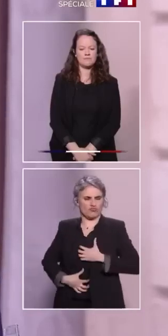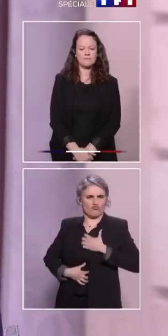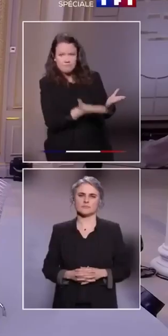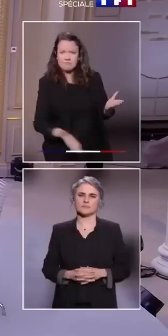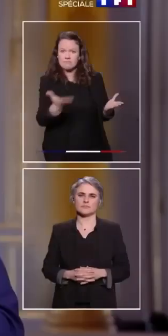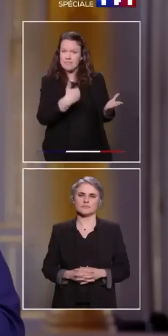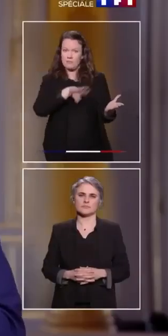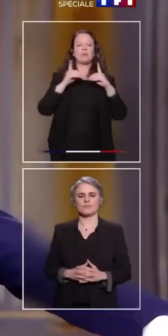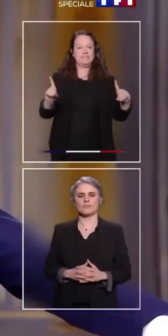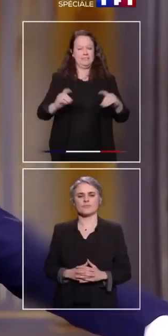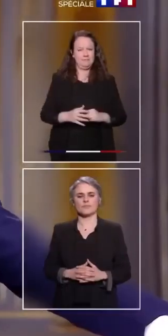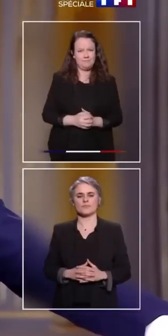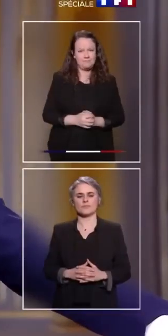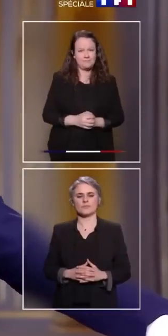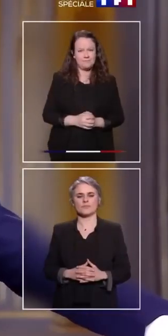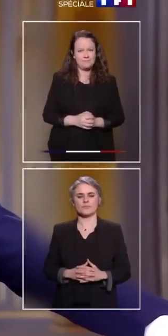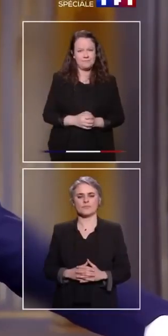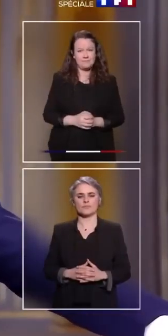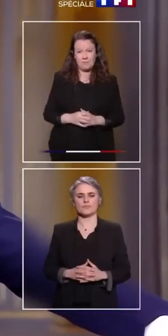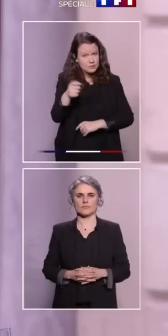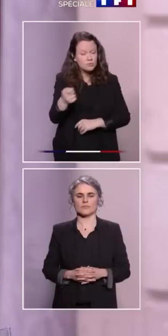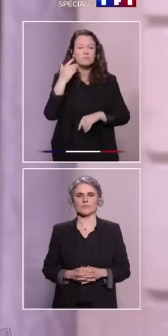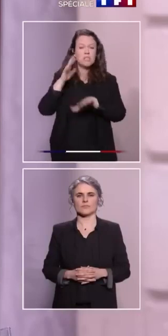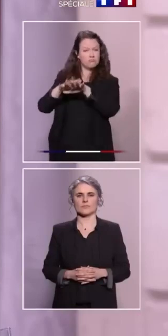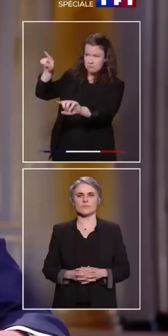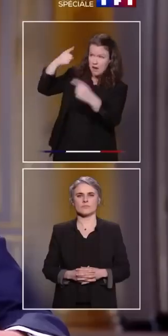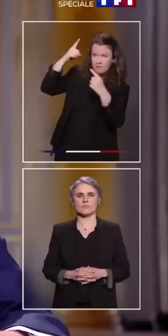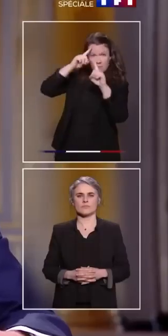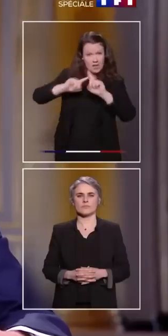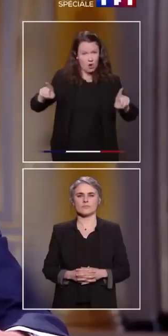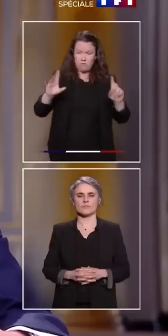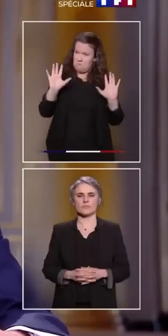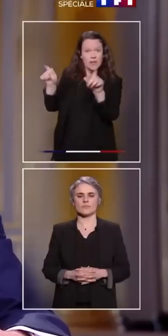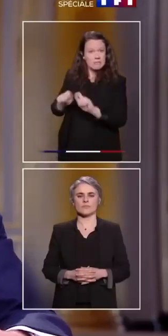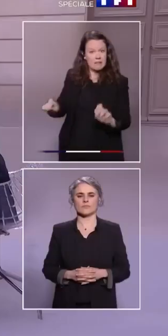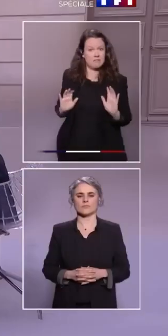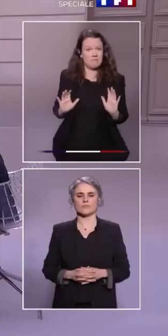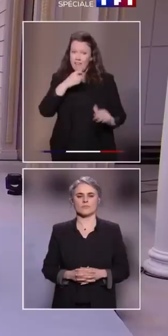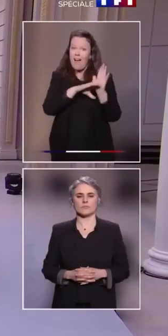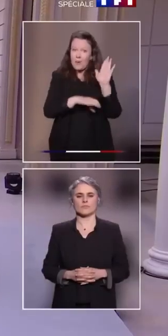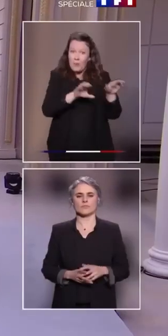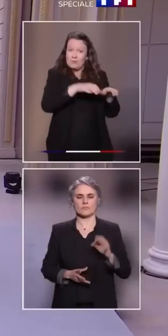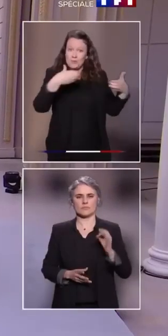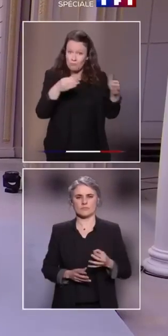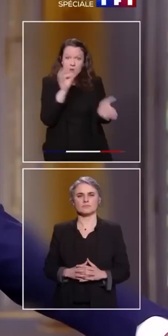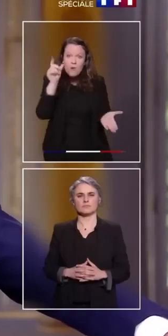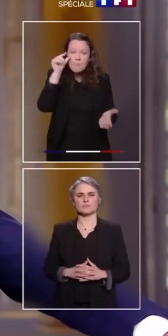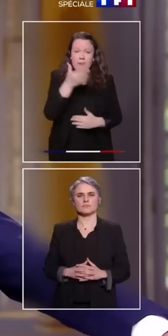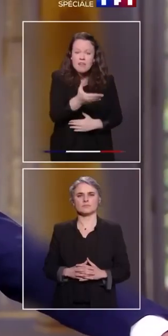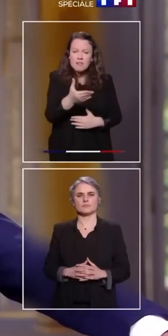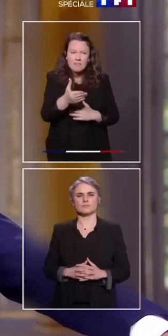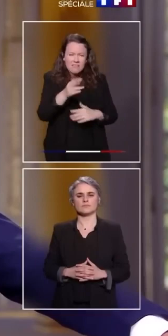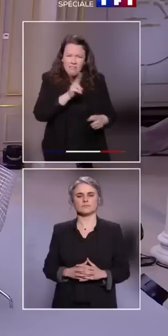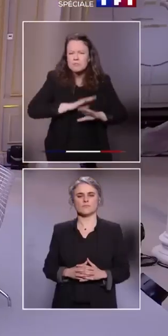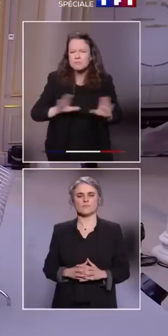les parlementaires. Des parlementaires utilisent l'extrême violence. Je les respecte. Ils défendent leur point de vue. Et d'ailleurs, le gouvernement utilise